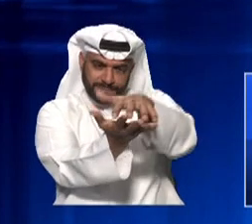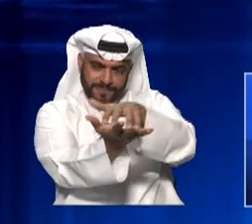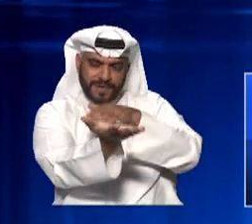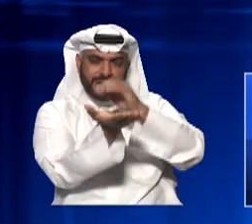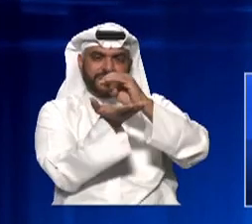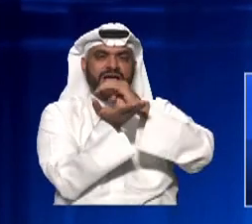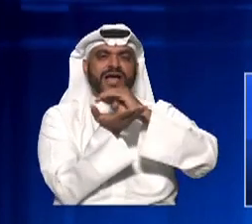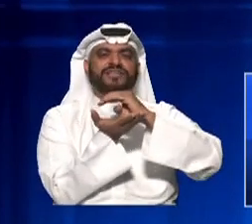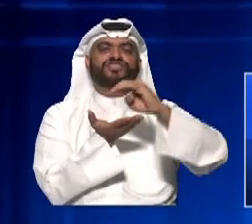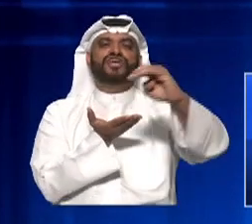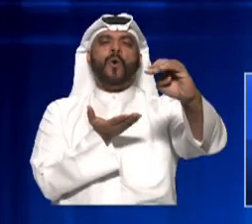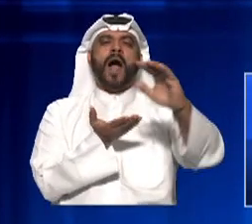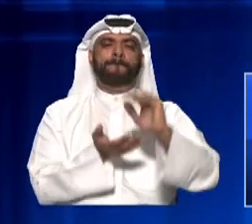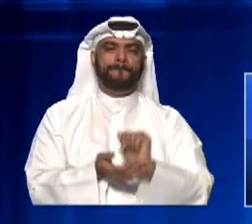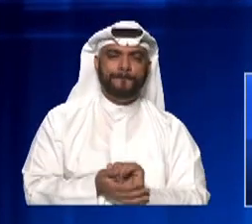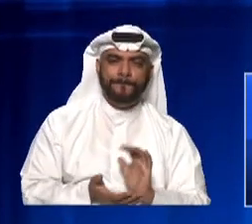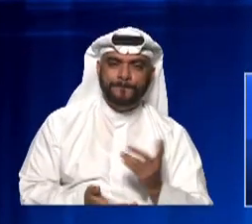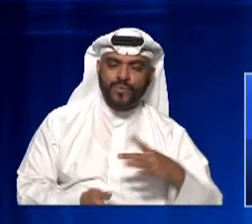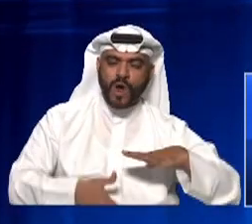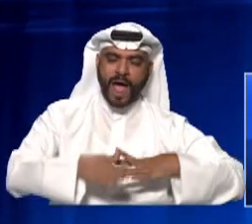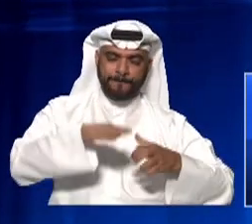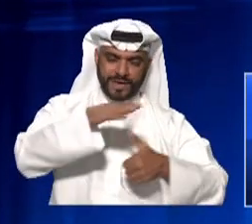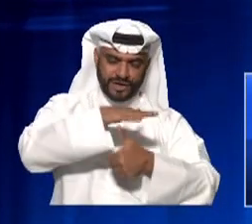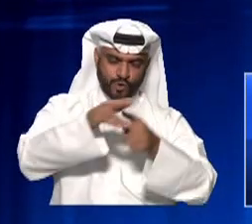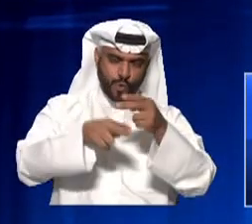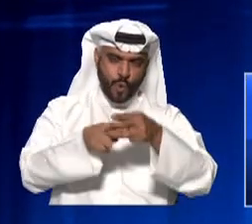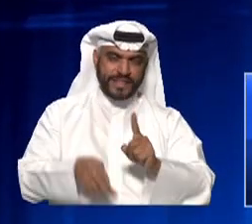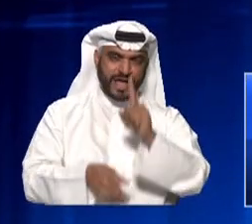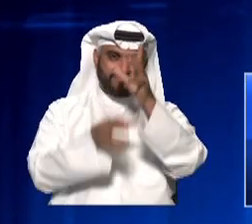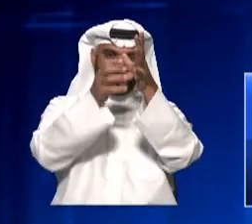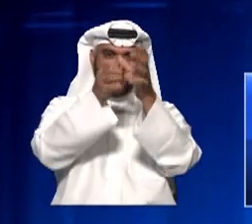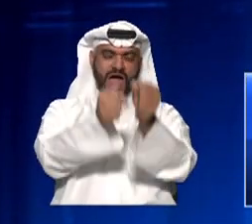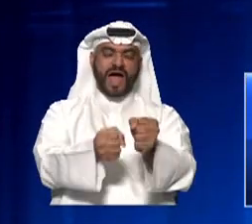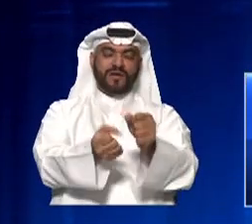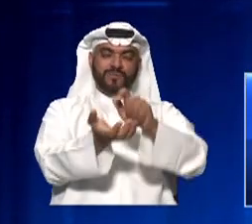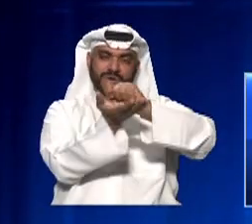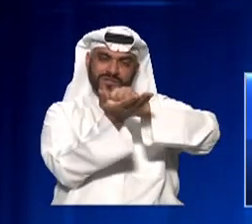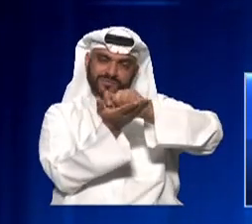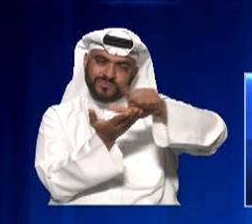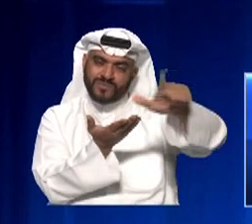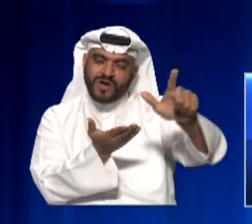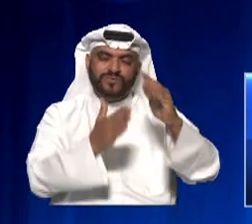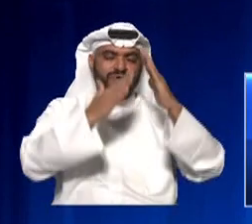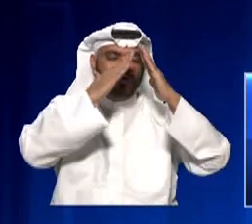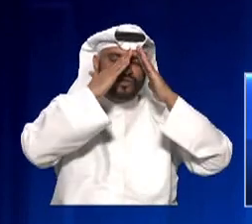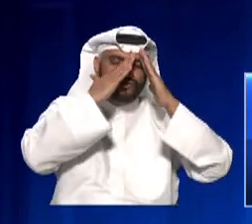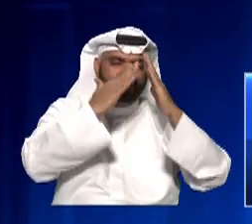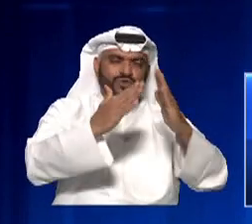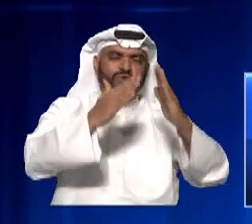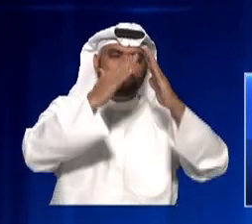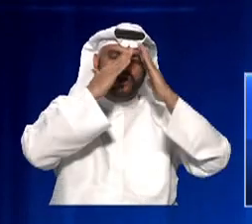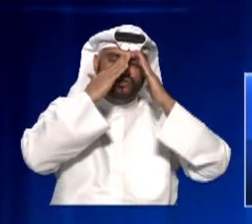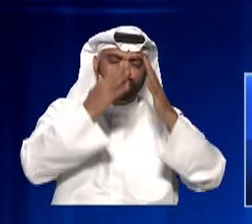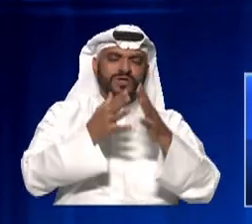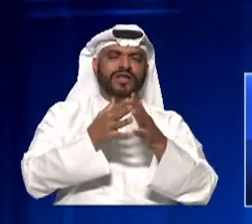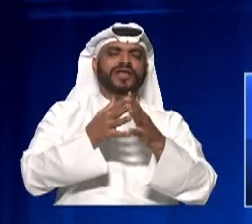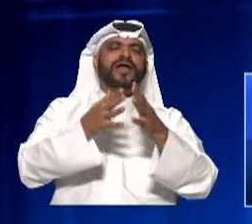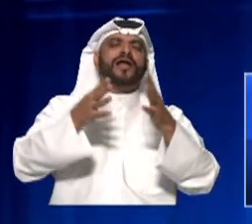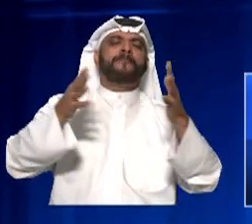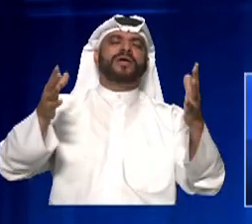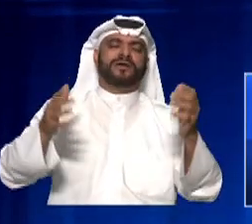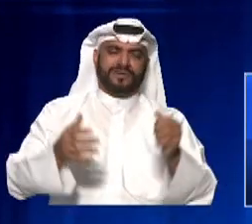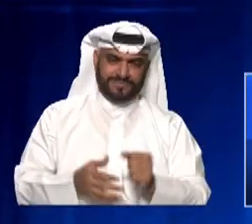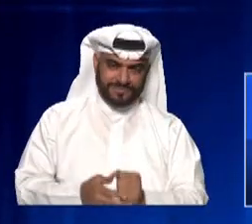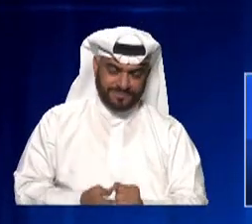السمو أمير البلاد الشيخ نواف الأحمد الجابر الصباح حفظه الله ورعاه ببرقية جوابية لسموه، عبر فيها